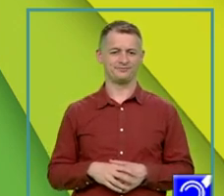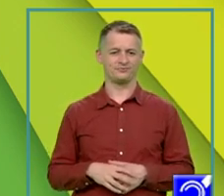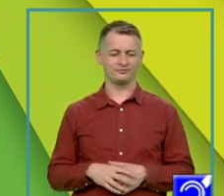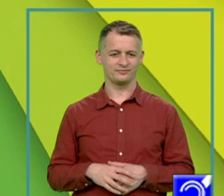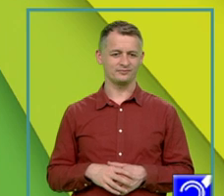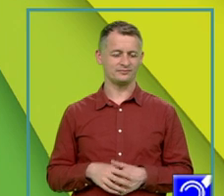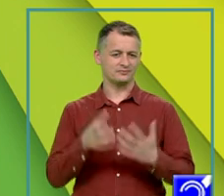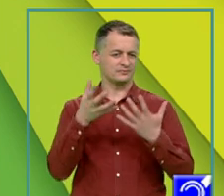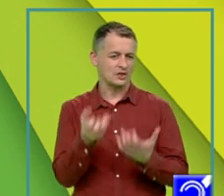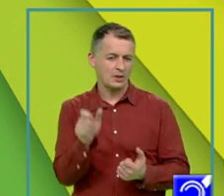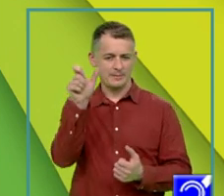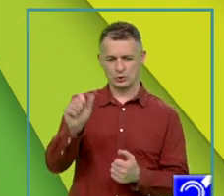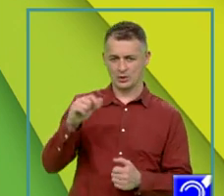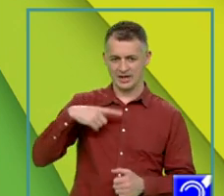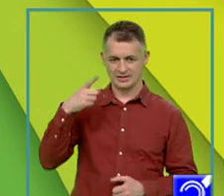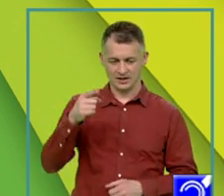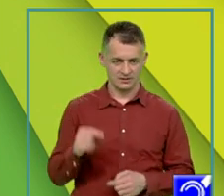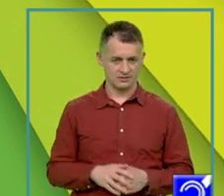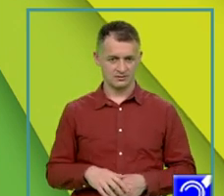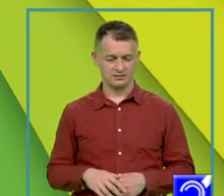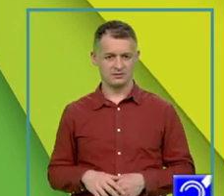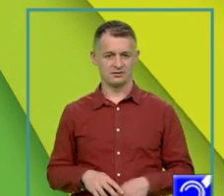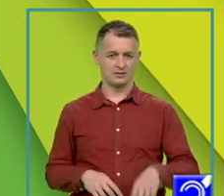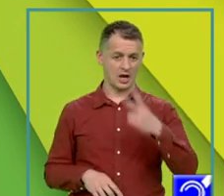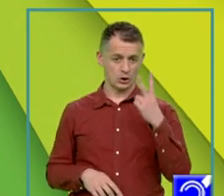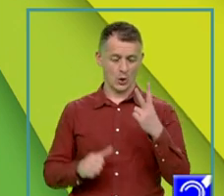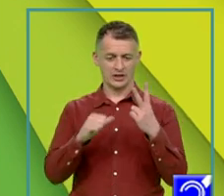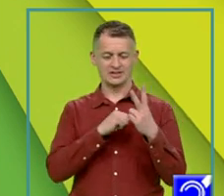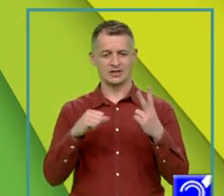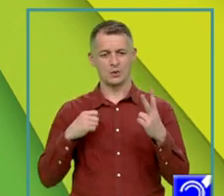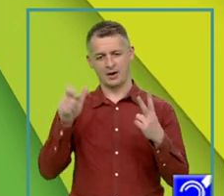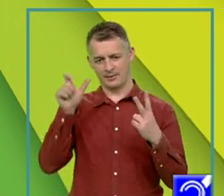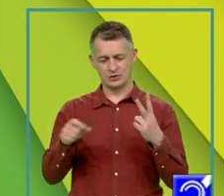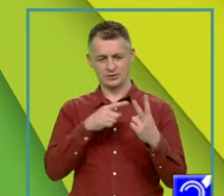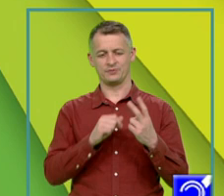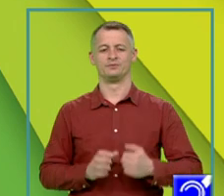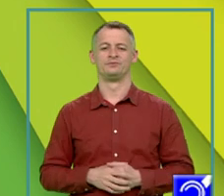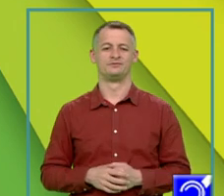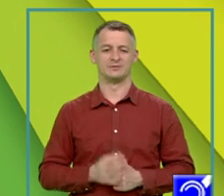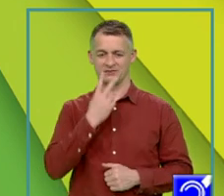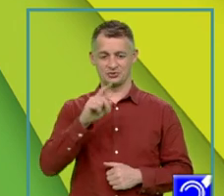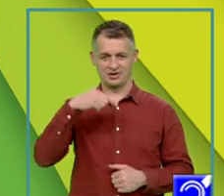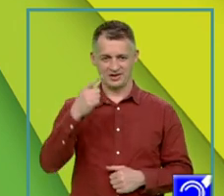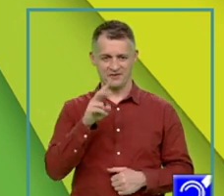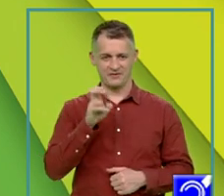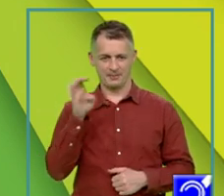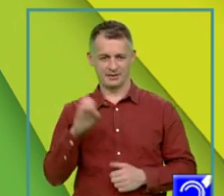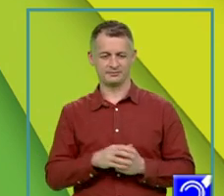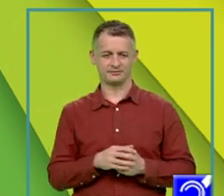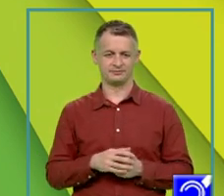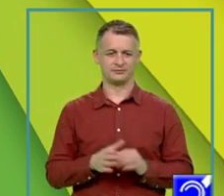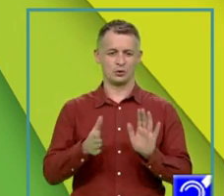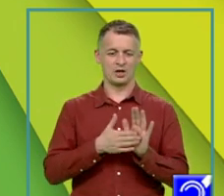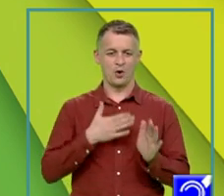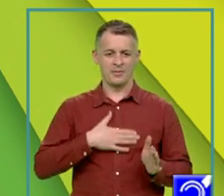la ce persoana este puteti duce persoana a doua singular Hai să vedem și celelalte verbe la condițional